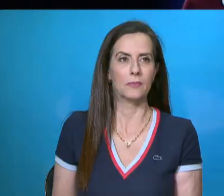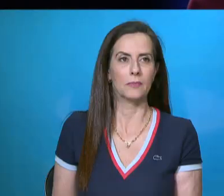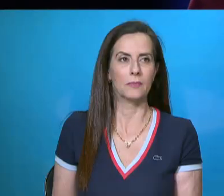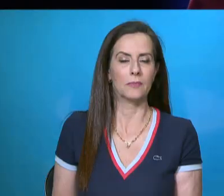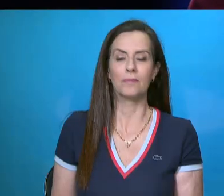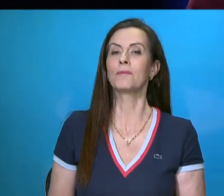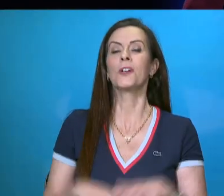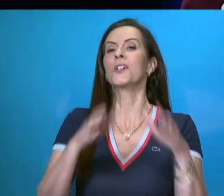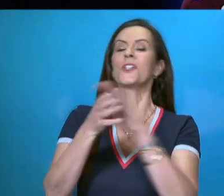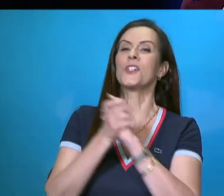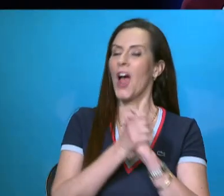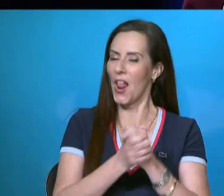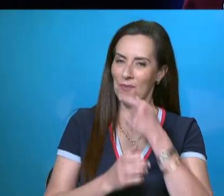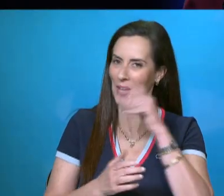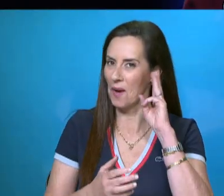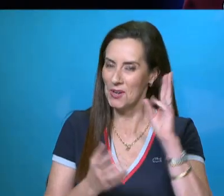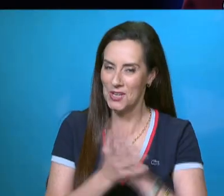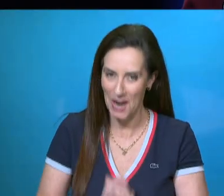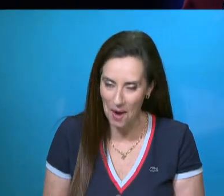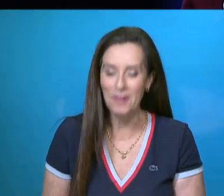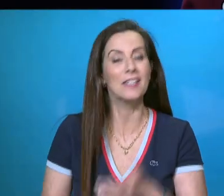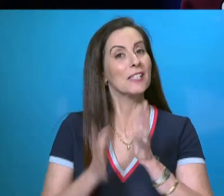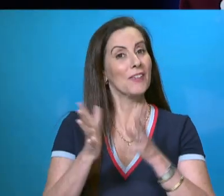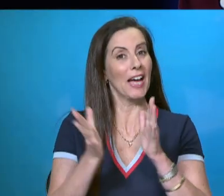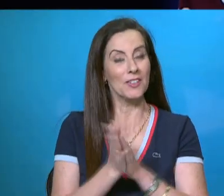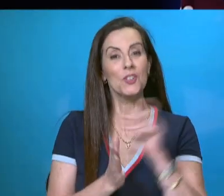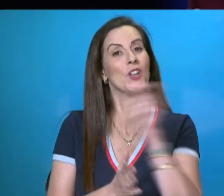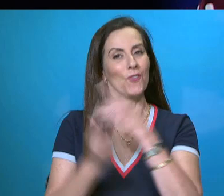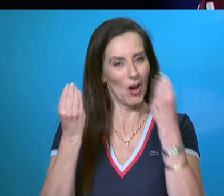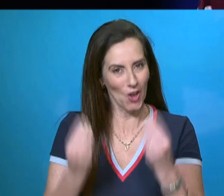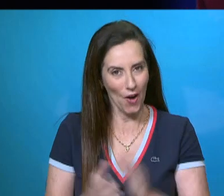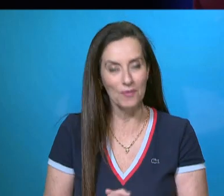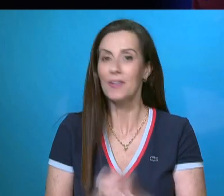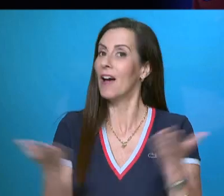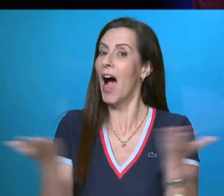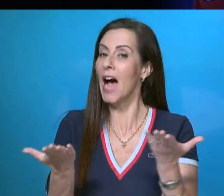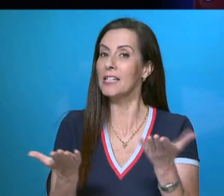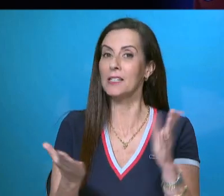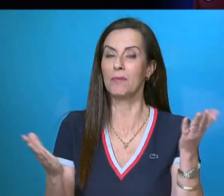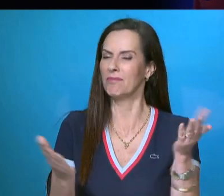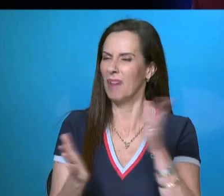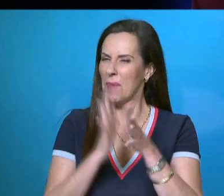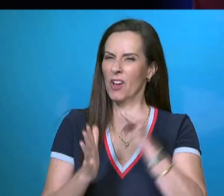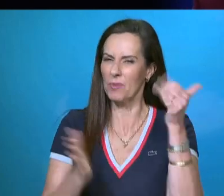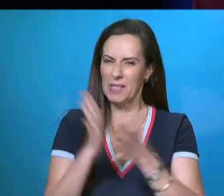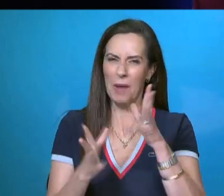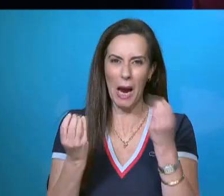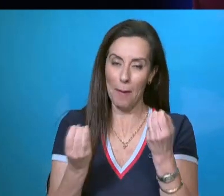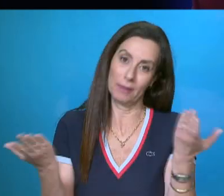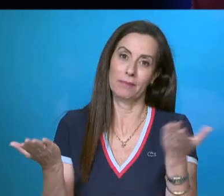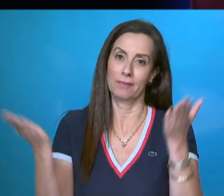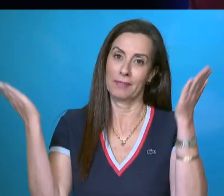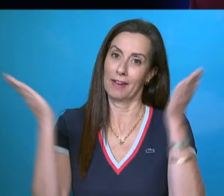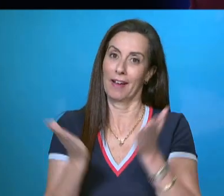לכן, שלום לך, תמי שם היקרה שעל שפת הסימנים, שבוע טוב. אז מה המילה הכי מסומנת היום?